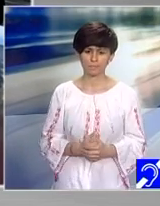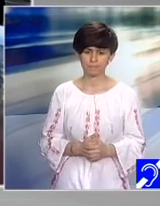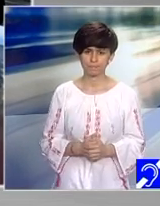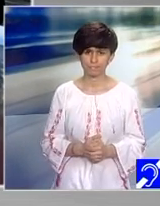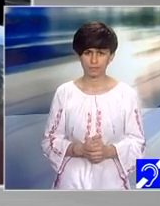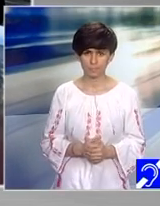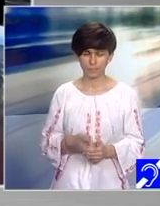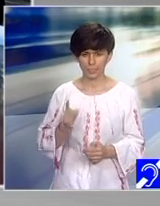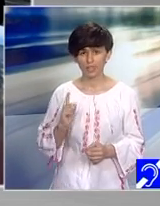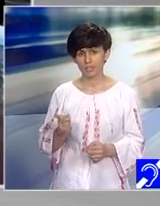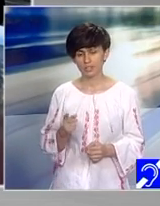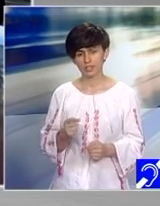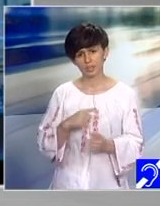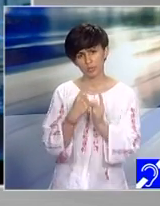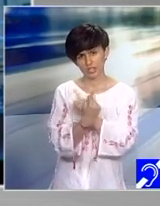schimbat pentru că